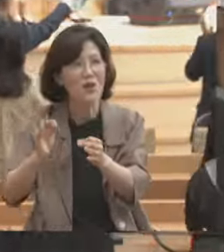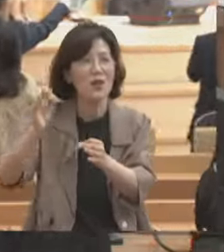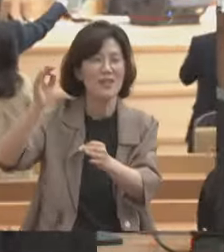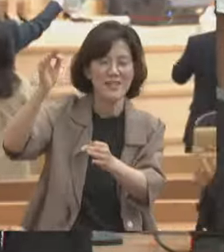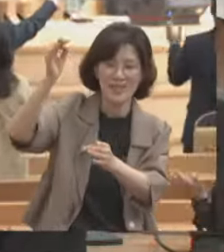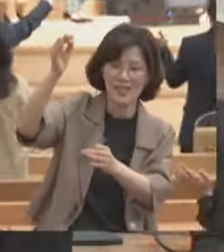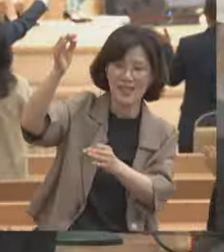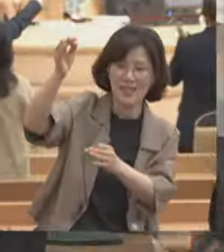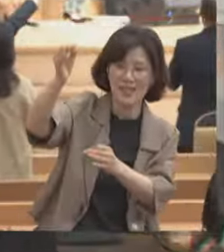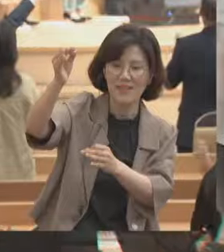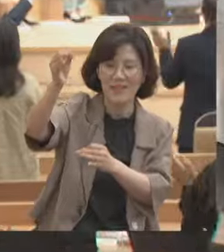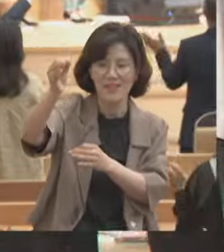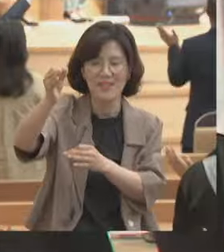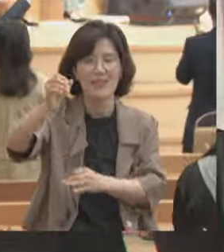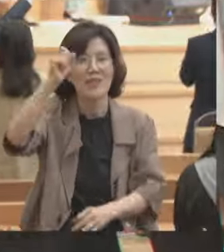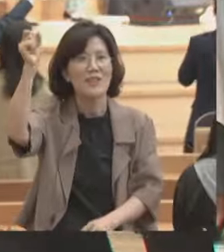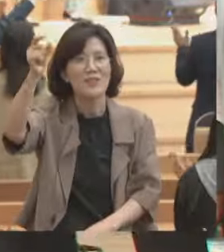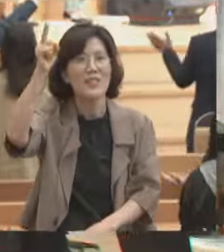영원히